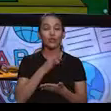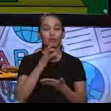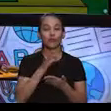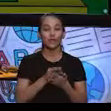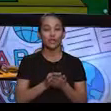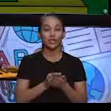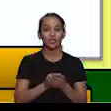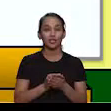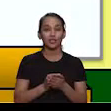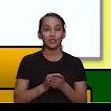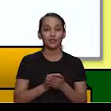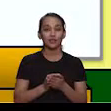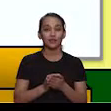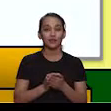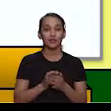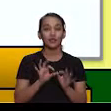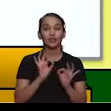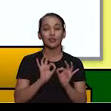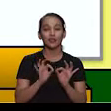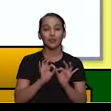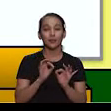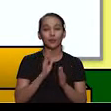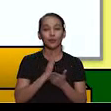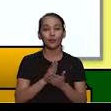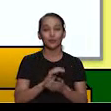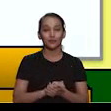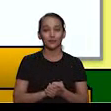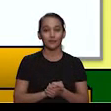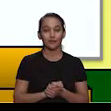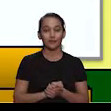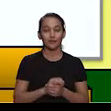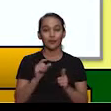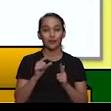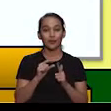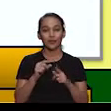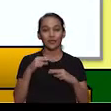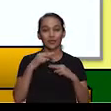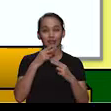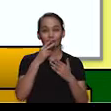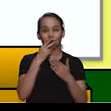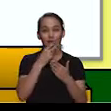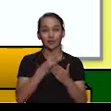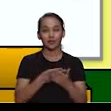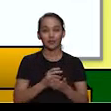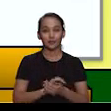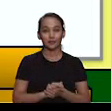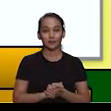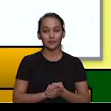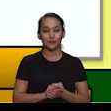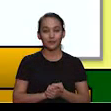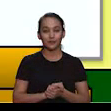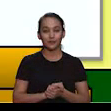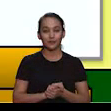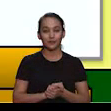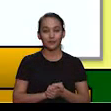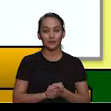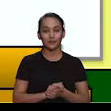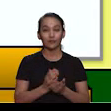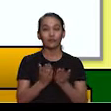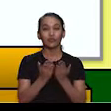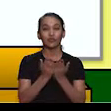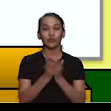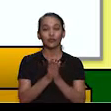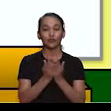Ushbu harflarimiz quyidagicha. Keling, hozir men sizlarga so'zlarni to'liqligicha o'qib bersam.